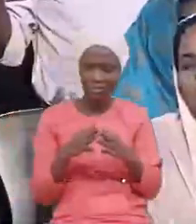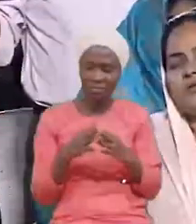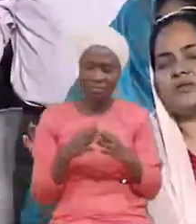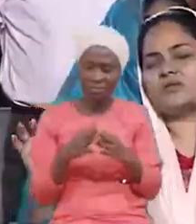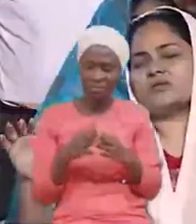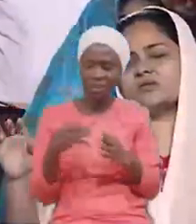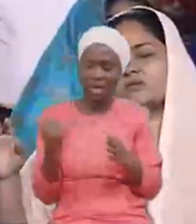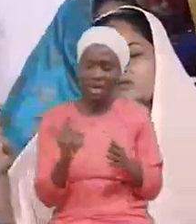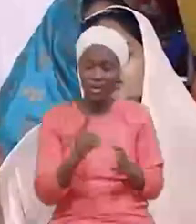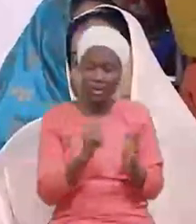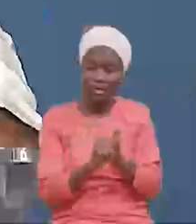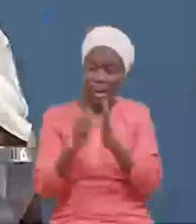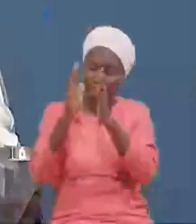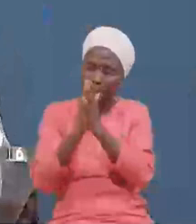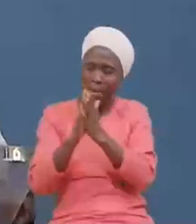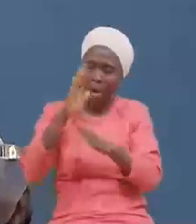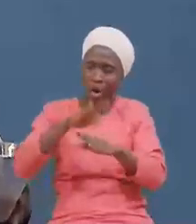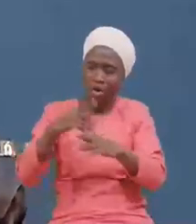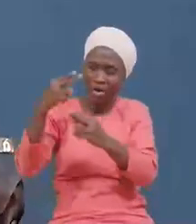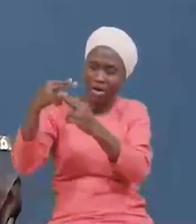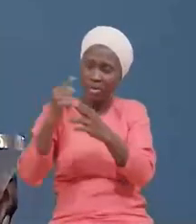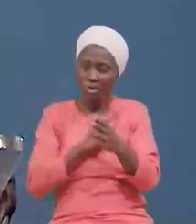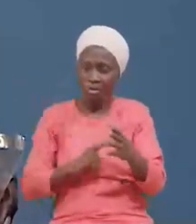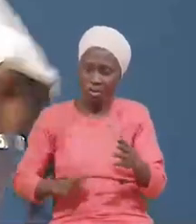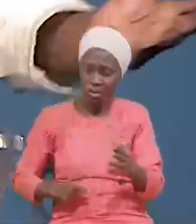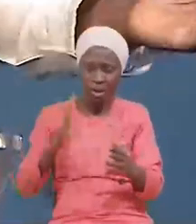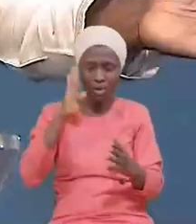Et tu dis, quiconque invoquera le nom du Seigneur sera sauvé.